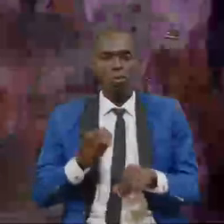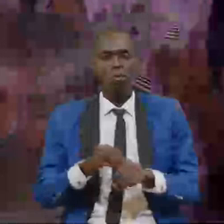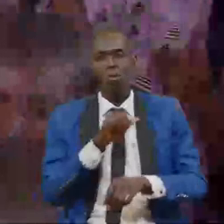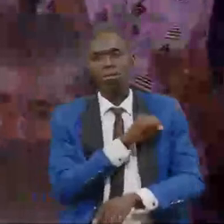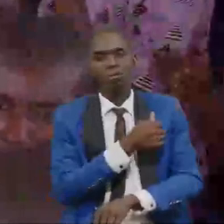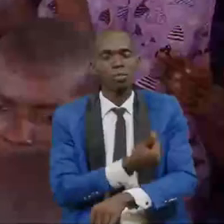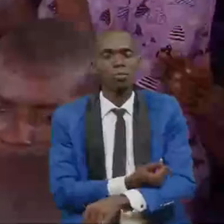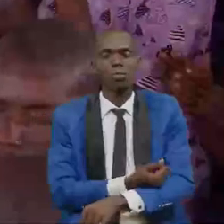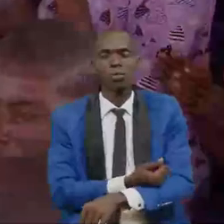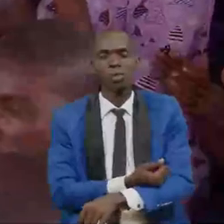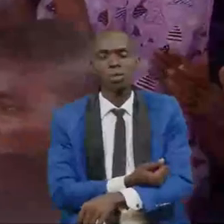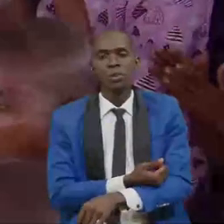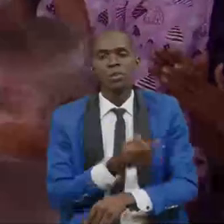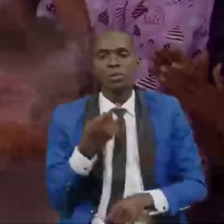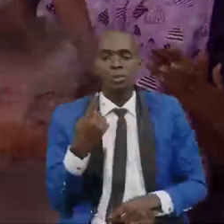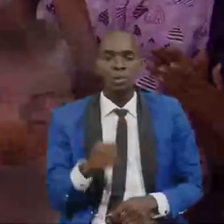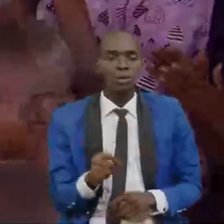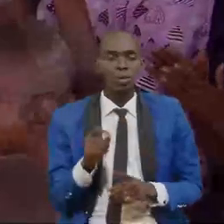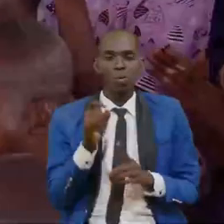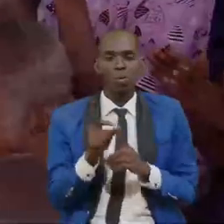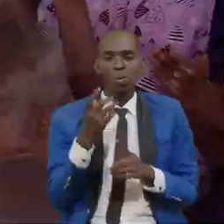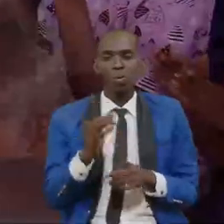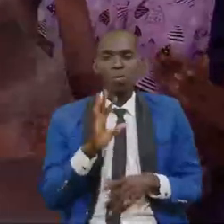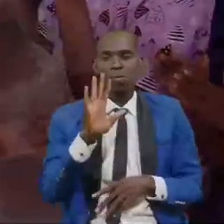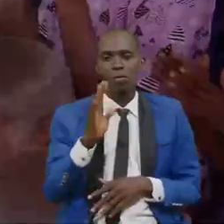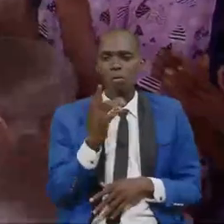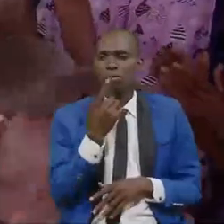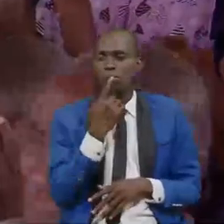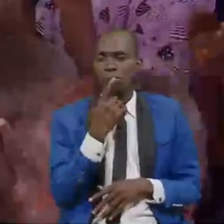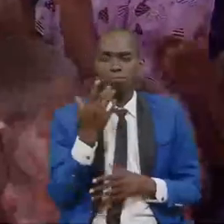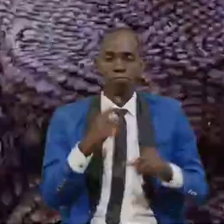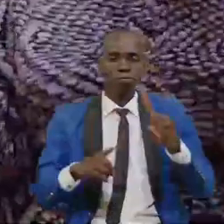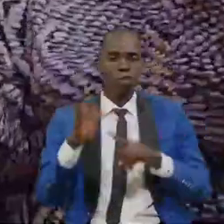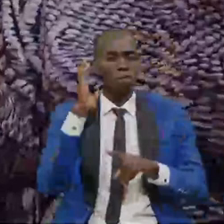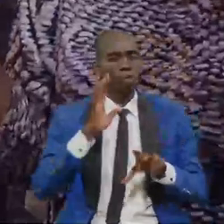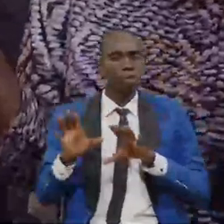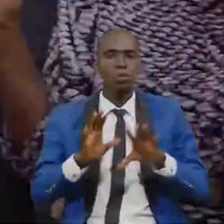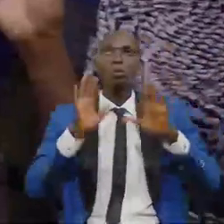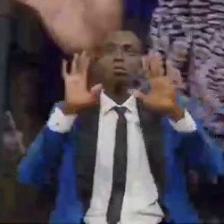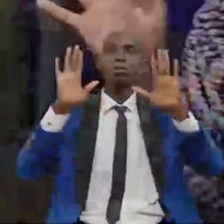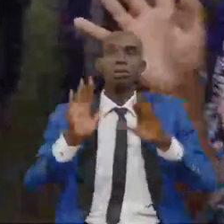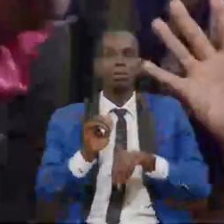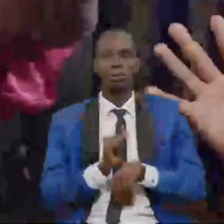l'autorité. La parole de ta bouche accomplira des miracles.